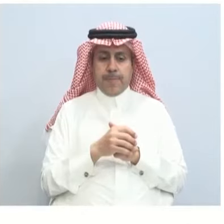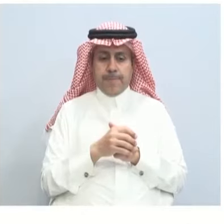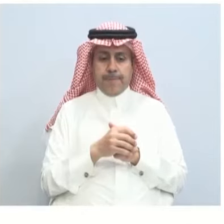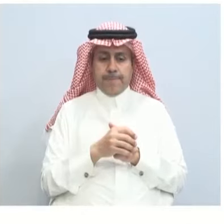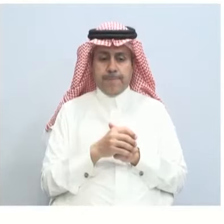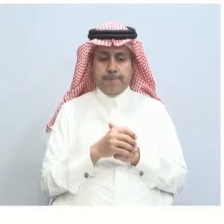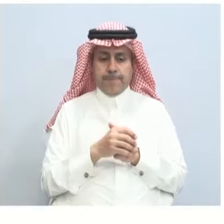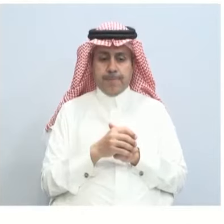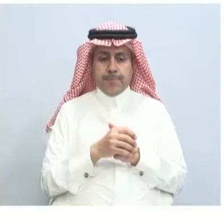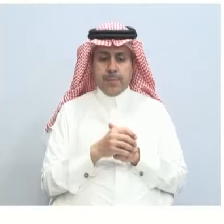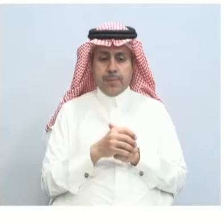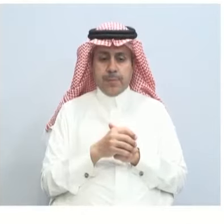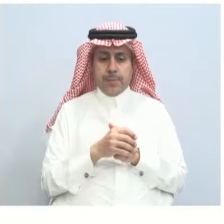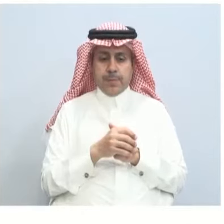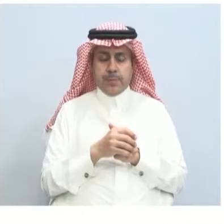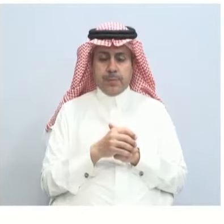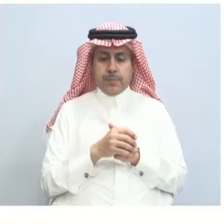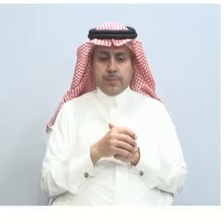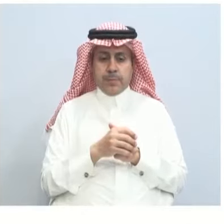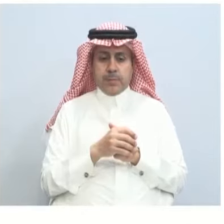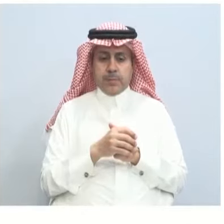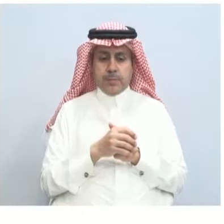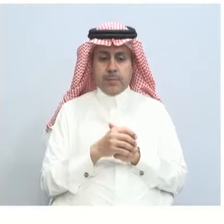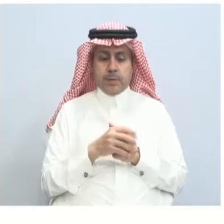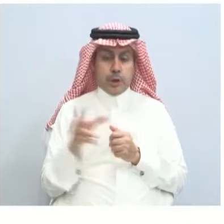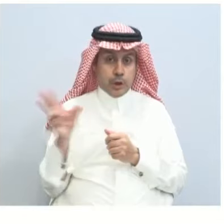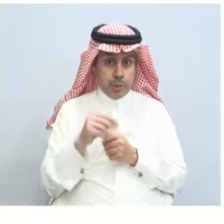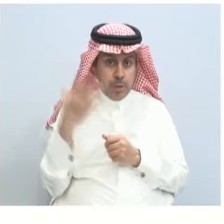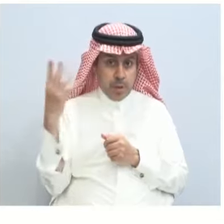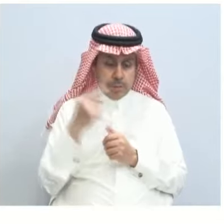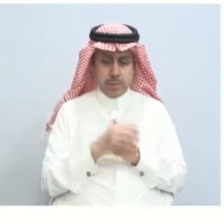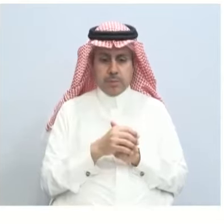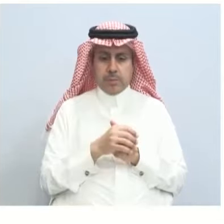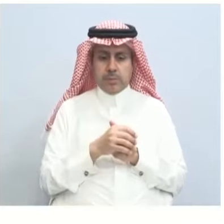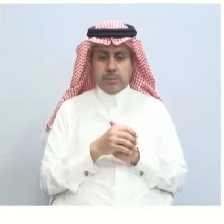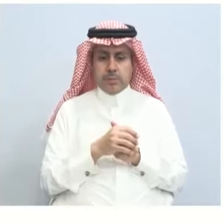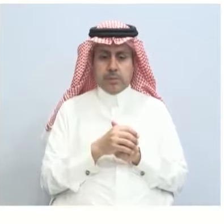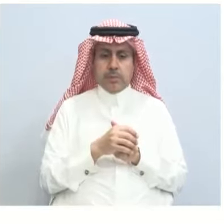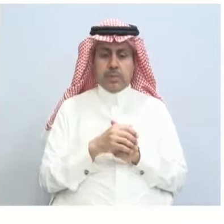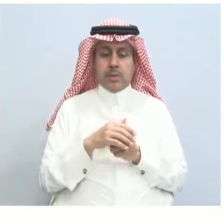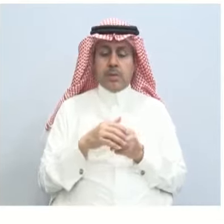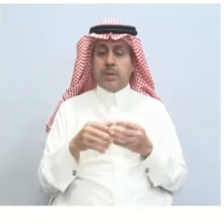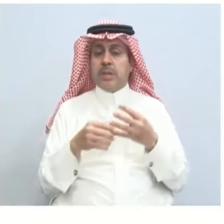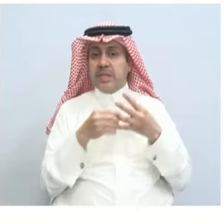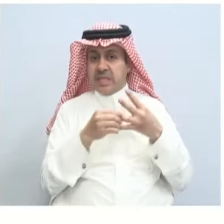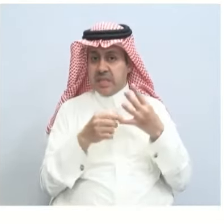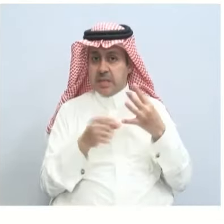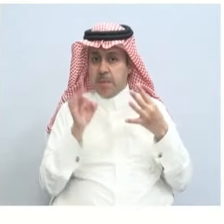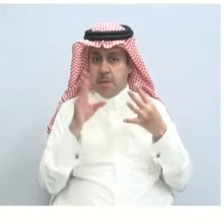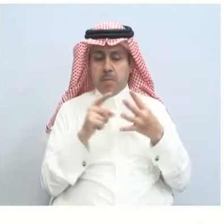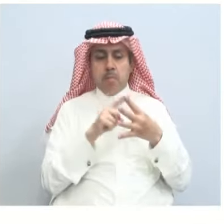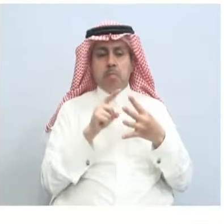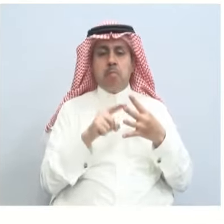بهذا الشكل اذا هذا الناتج يساوي 15 لاحظ ان الجواب س والجواب دي مستبعدين